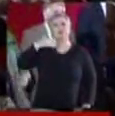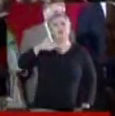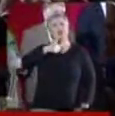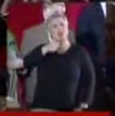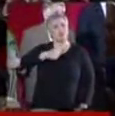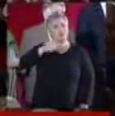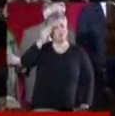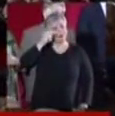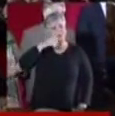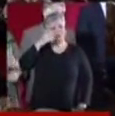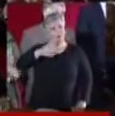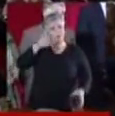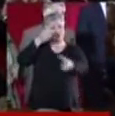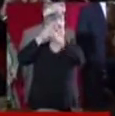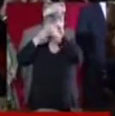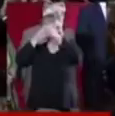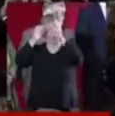αλλάξουμε τον